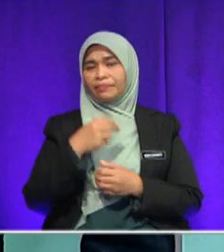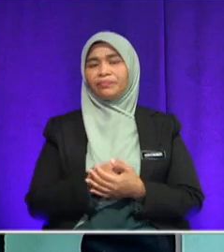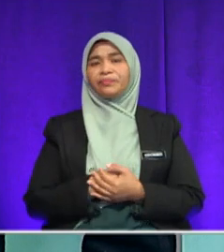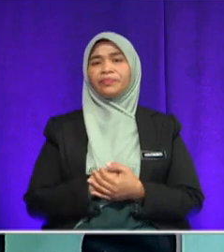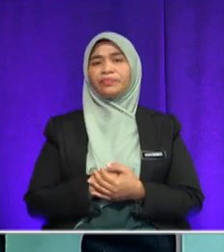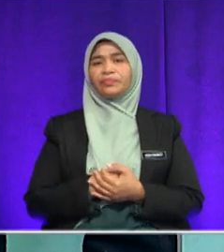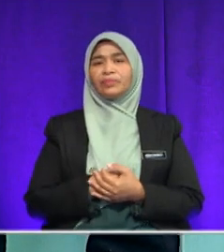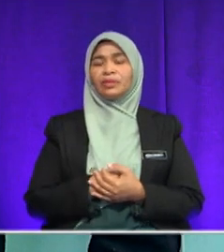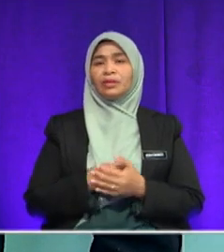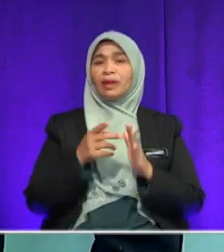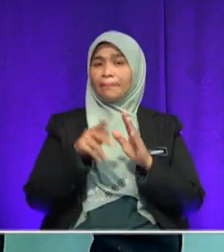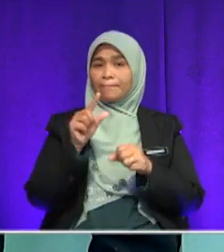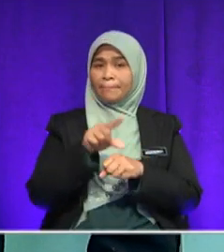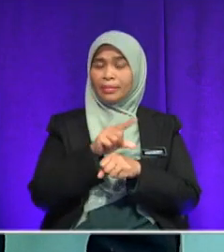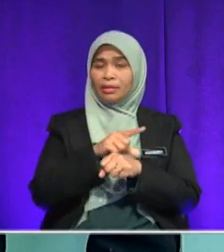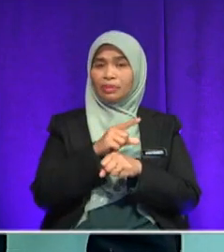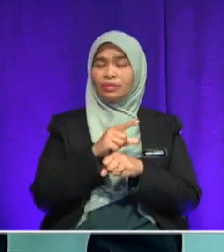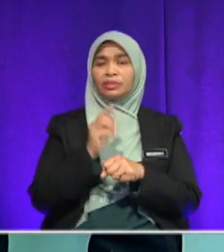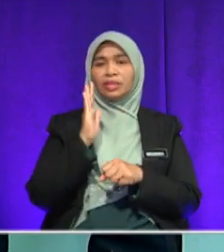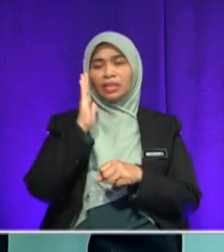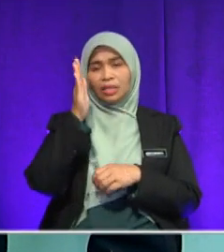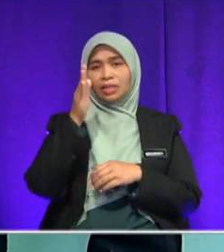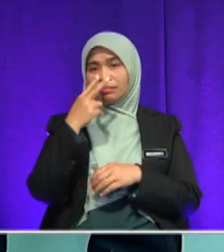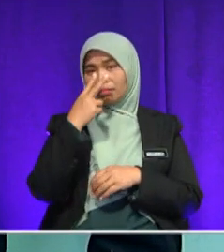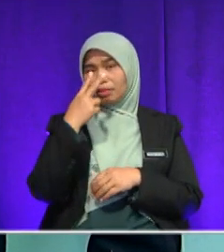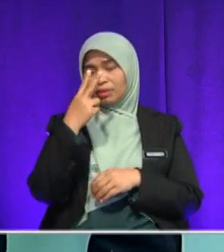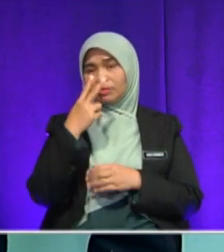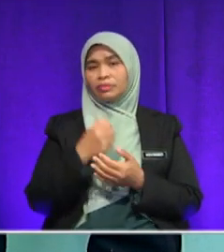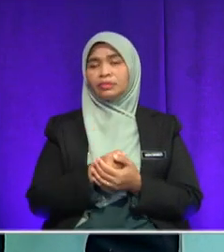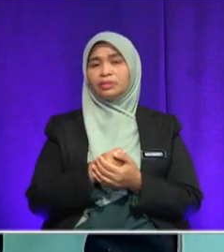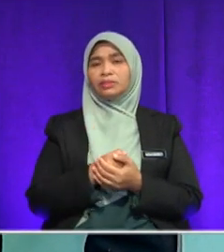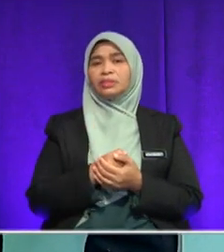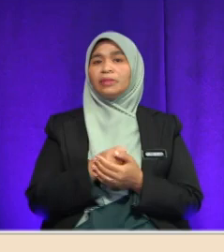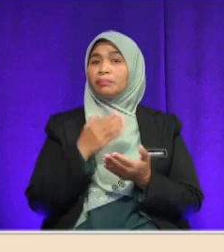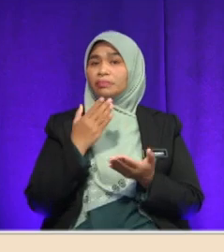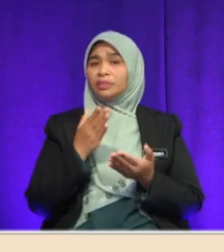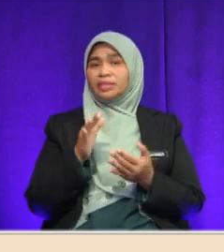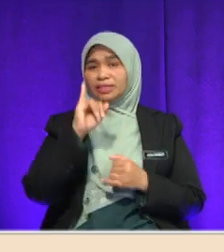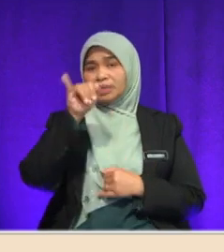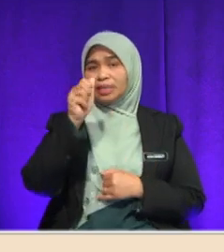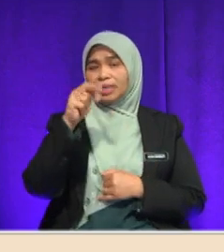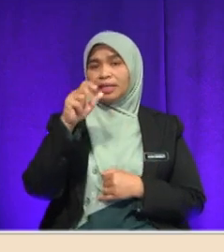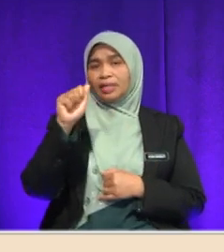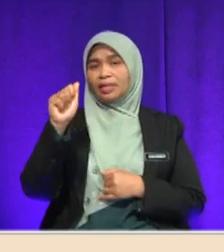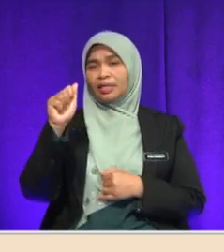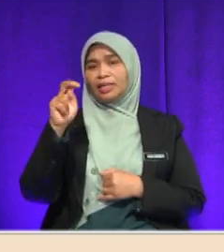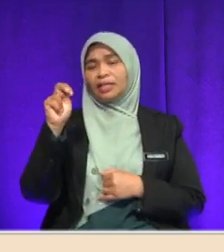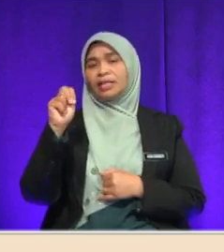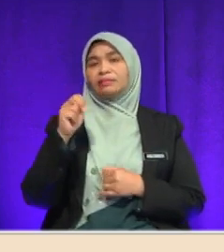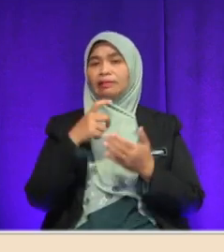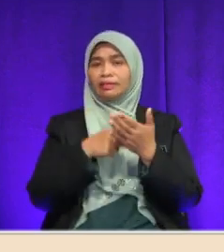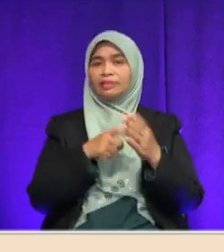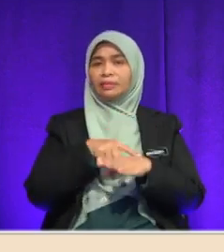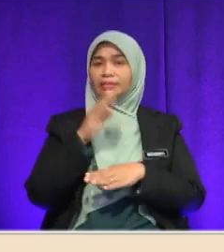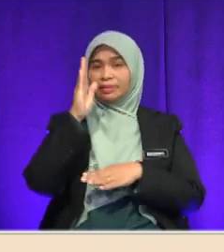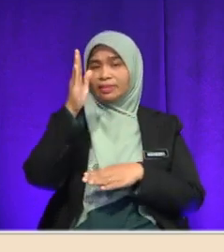barang, pengguna ataupun isu rumah juga akan melihat jangkaan harga di masa depan. Sama ada harga dijangkakan